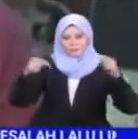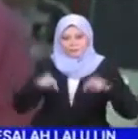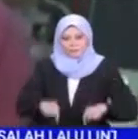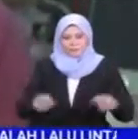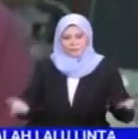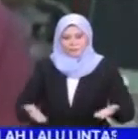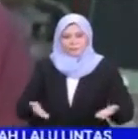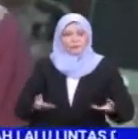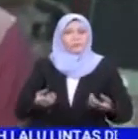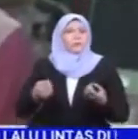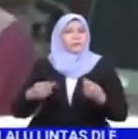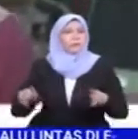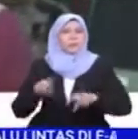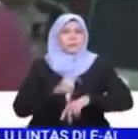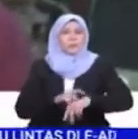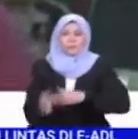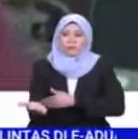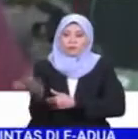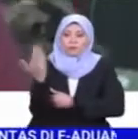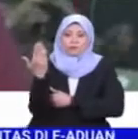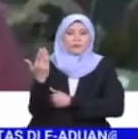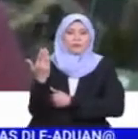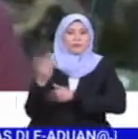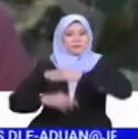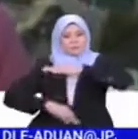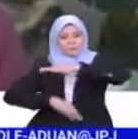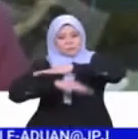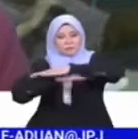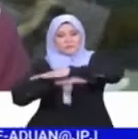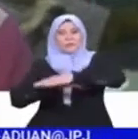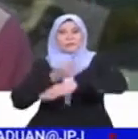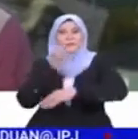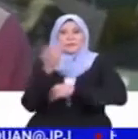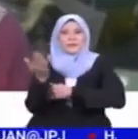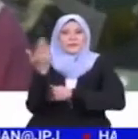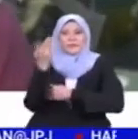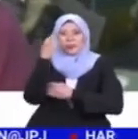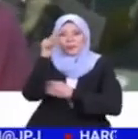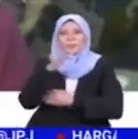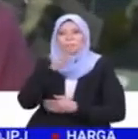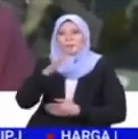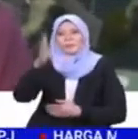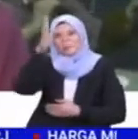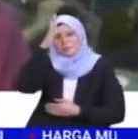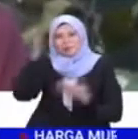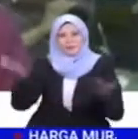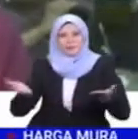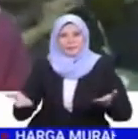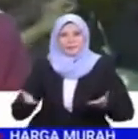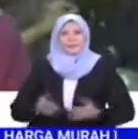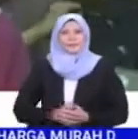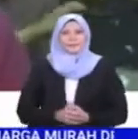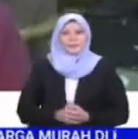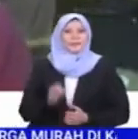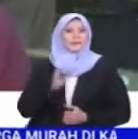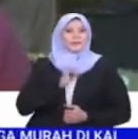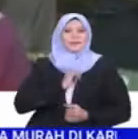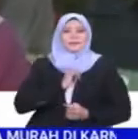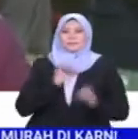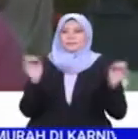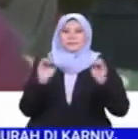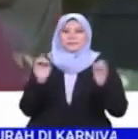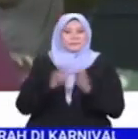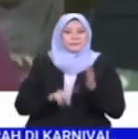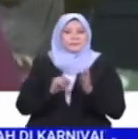masa awal pagi ni, sahur ni untuk ayam demonde kat sini. Saya tiada apa yang saya